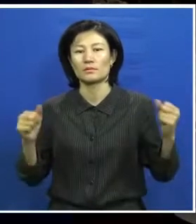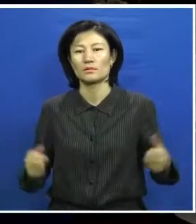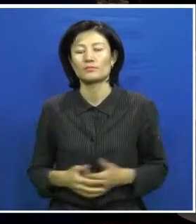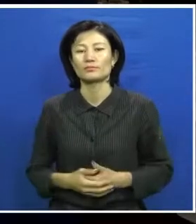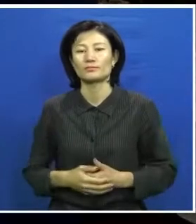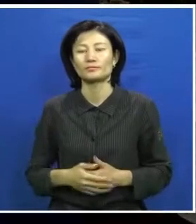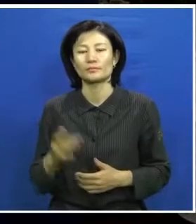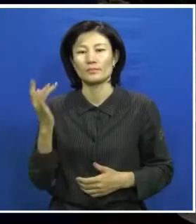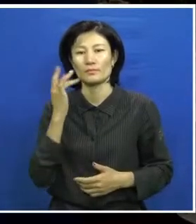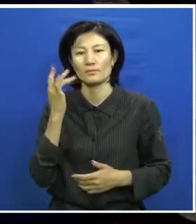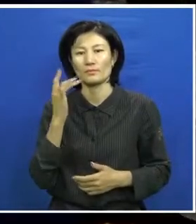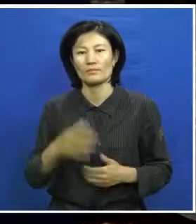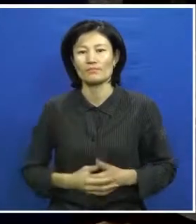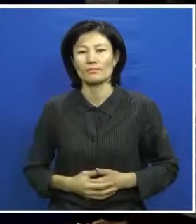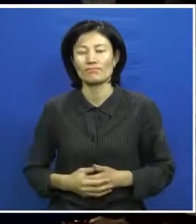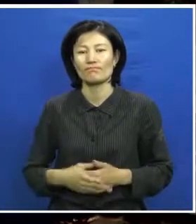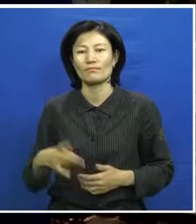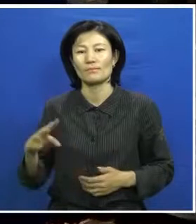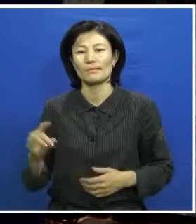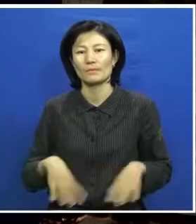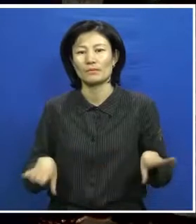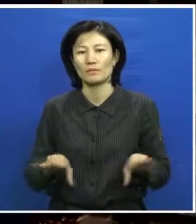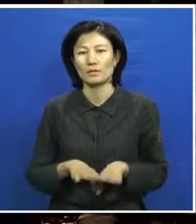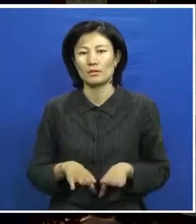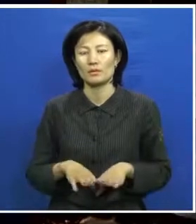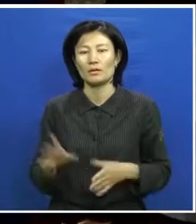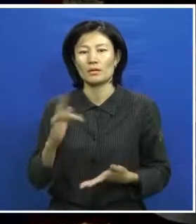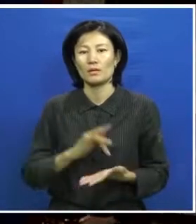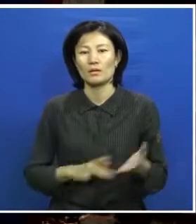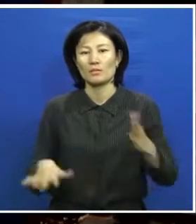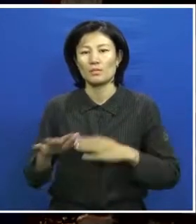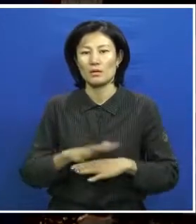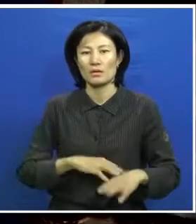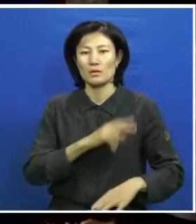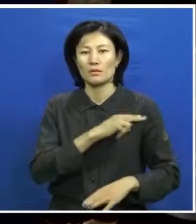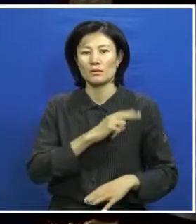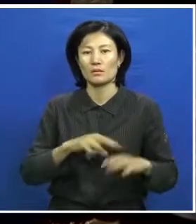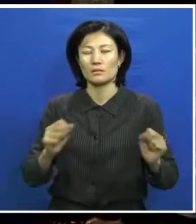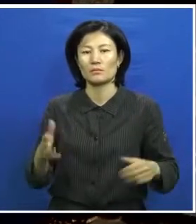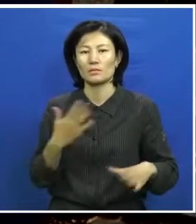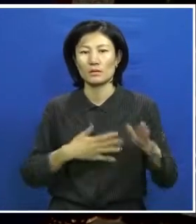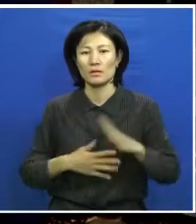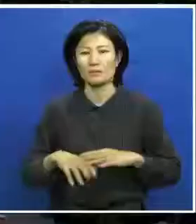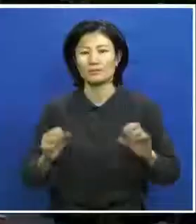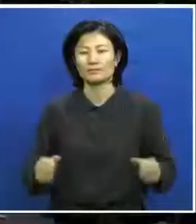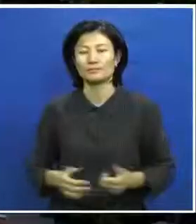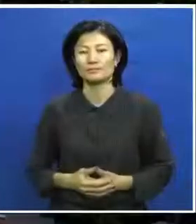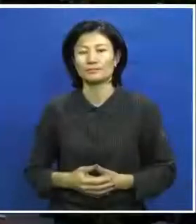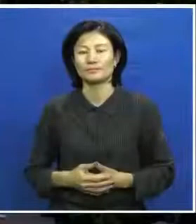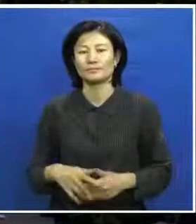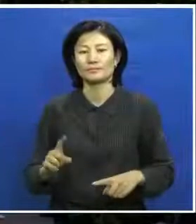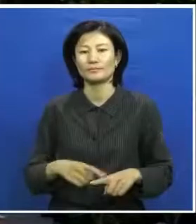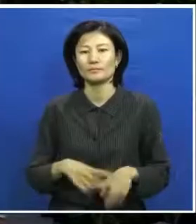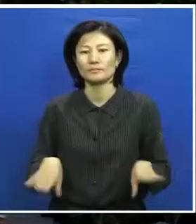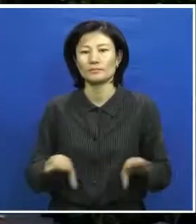Денсаулық, әрқашан да немерелеріміздің осы қаланың бәріне игілігіне рахаттанып жүре беріңіз. Сонымен қатар